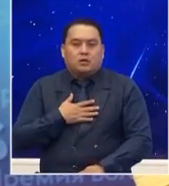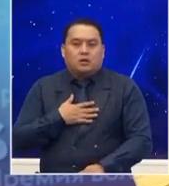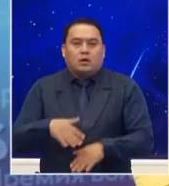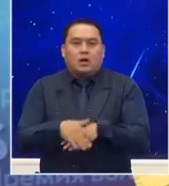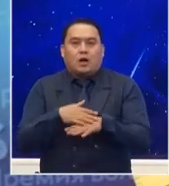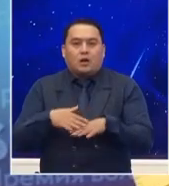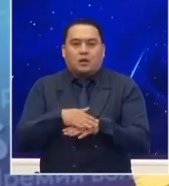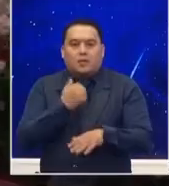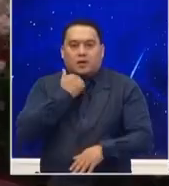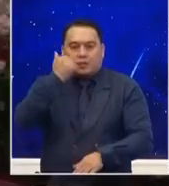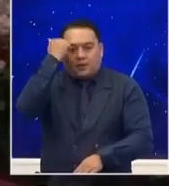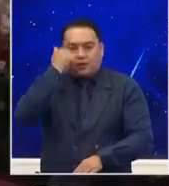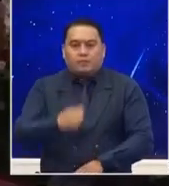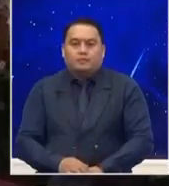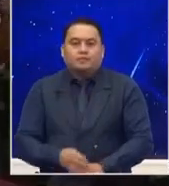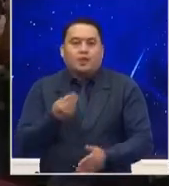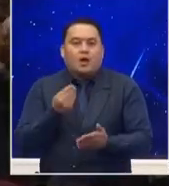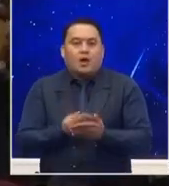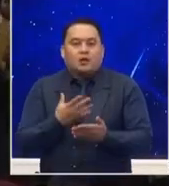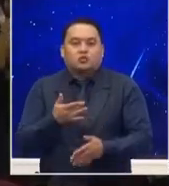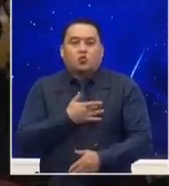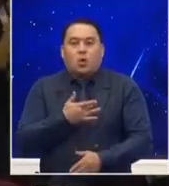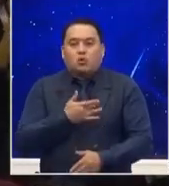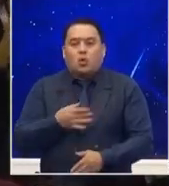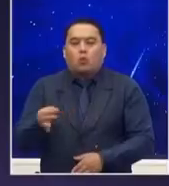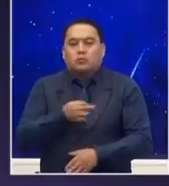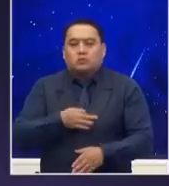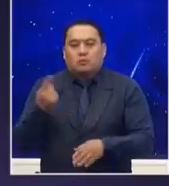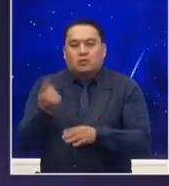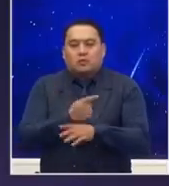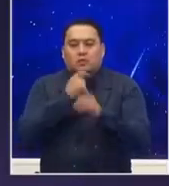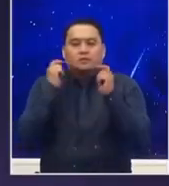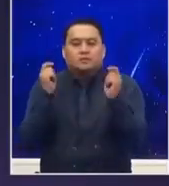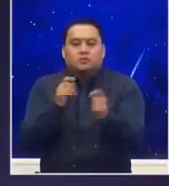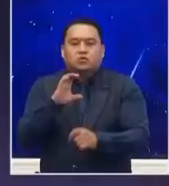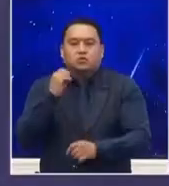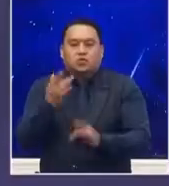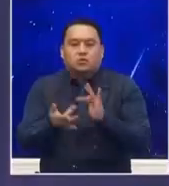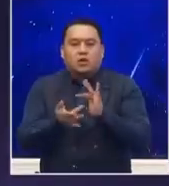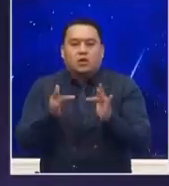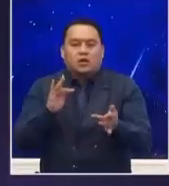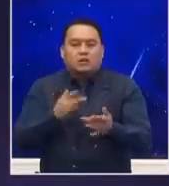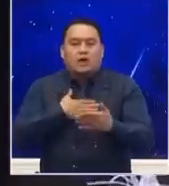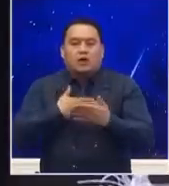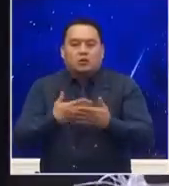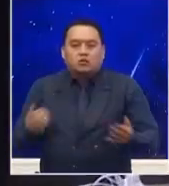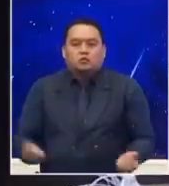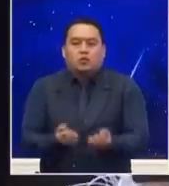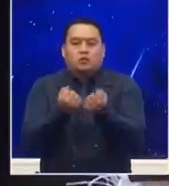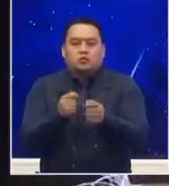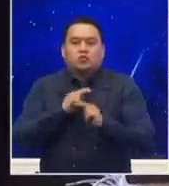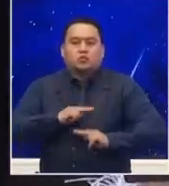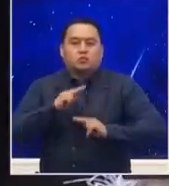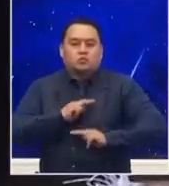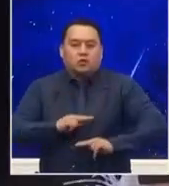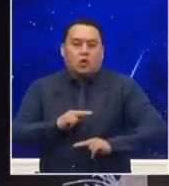халқыма рахмет айтам. Асыл жүрек еріктілерге берілетін облыс әкімінің алғашқы сыйлығы әлеуметтік еріктілер ғана емес, құтқару жұмыстарына,